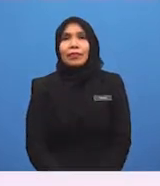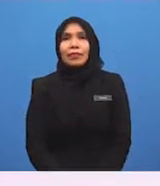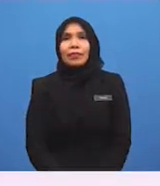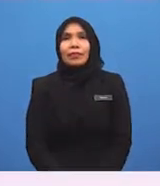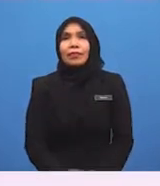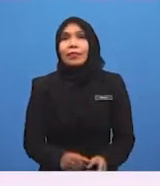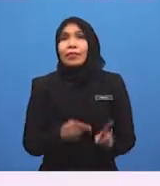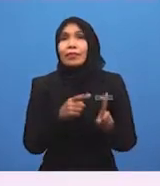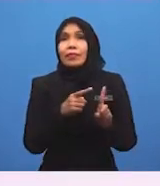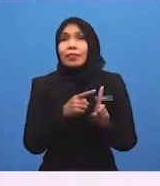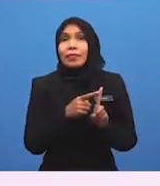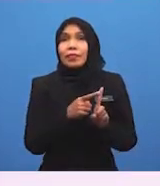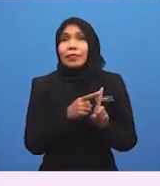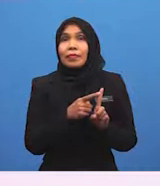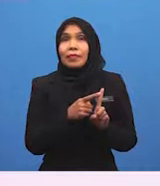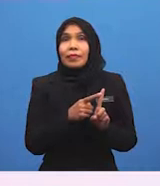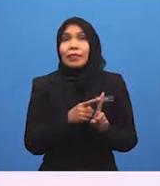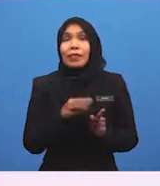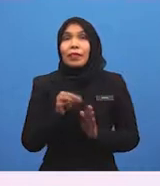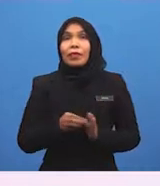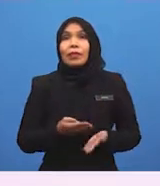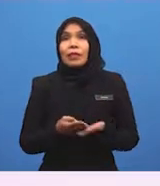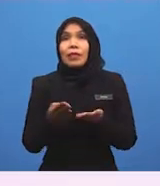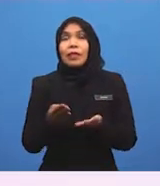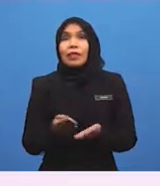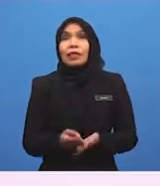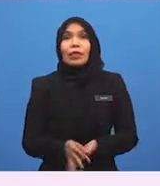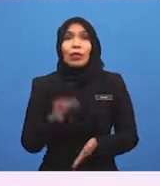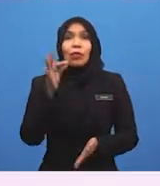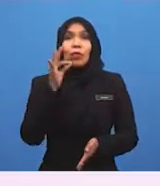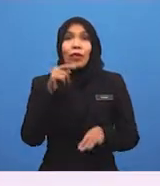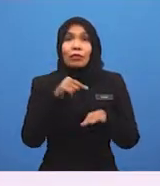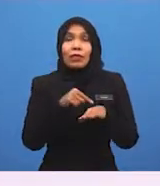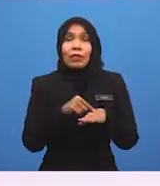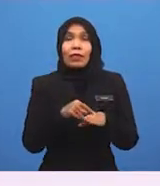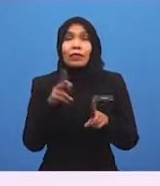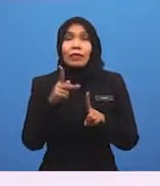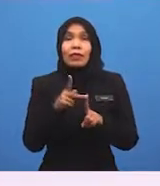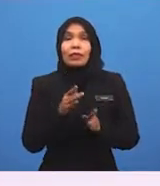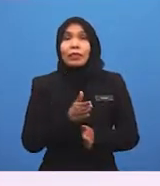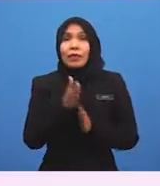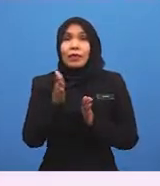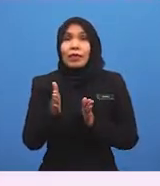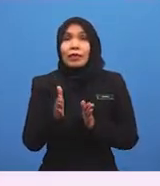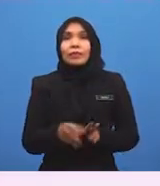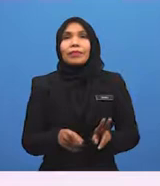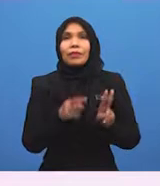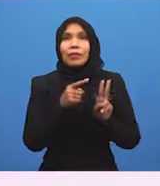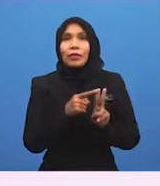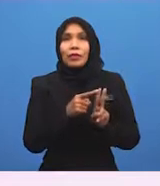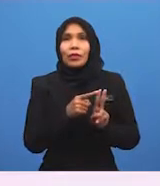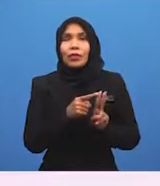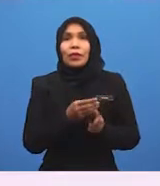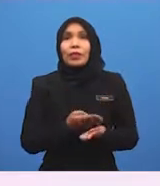Betul. Pertama, memberi buah tangan kepada jiran. Kedua, pengagihan